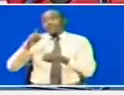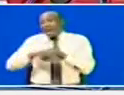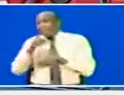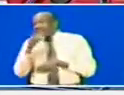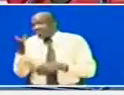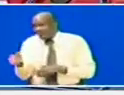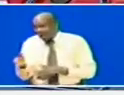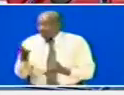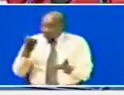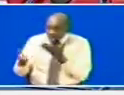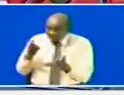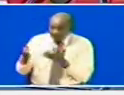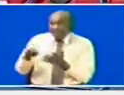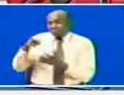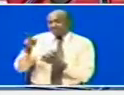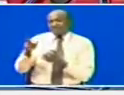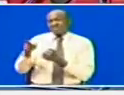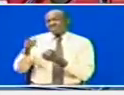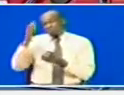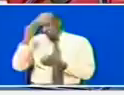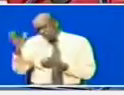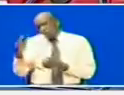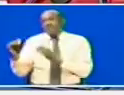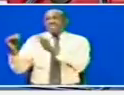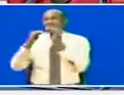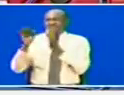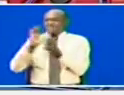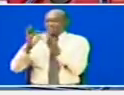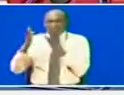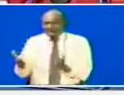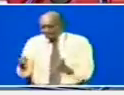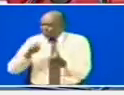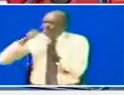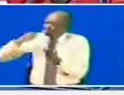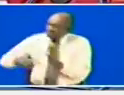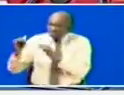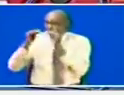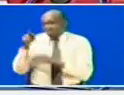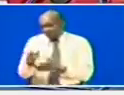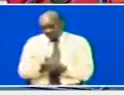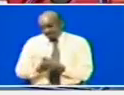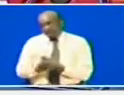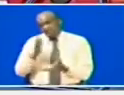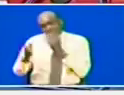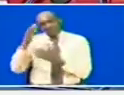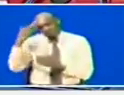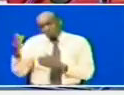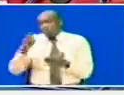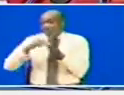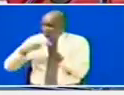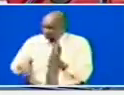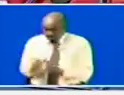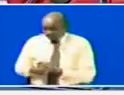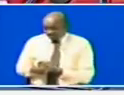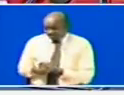na jinsi ya tafsiri ya usawa. Kwa hivyo usawa ndio umeleta shida. Tafsiri ya usawa. Ama tafsiri yake ndio imeleta shida. Imekosa usawa,